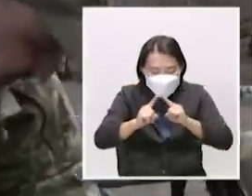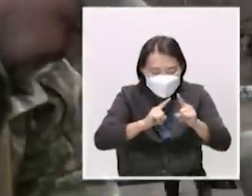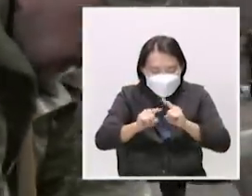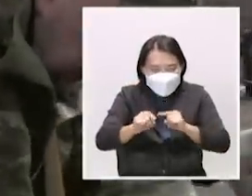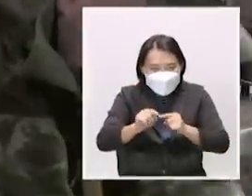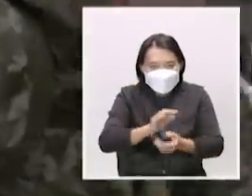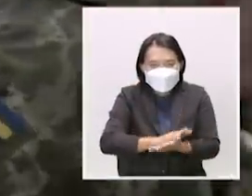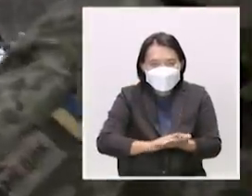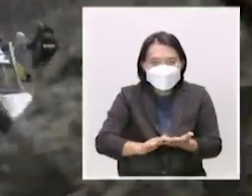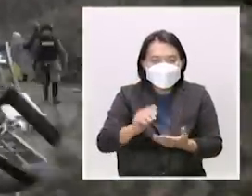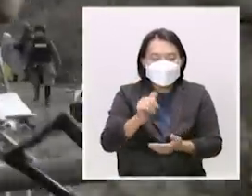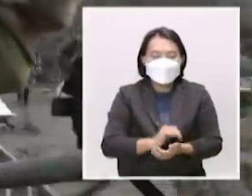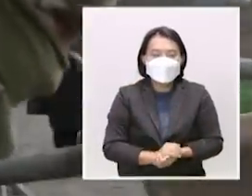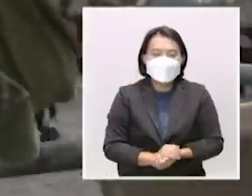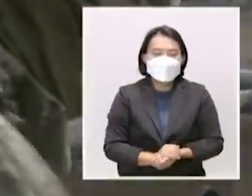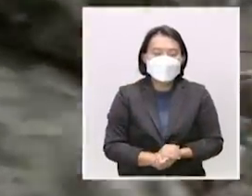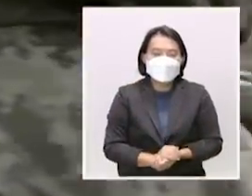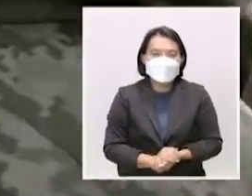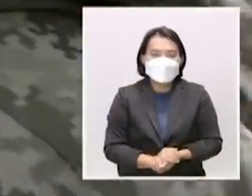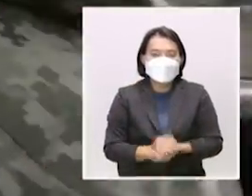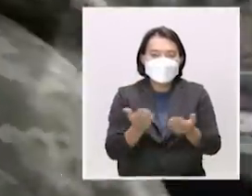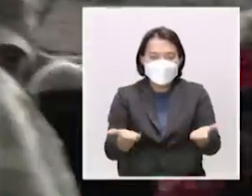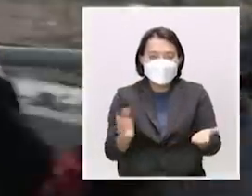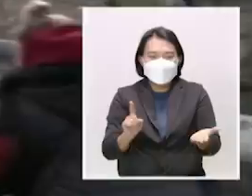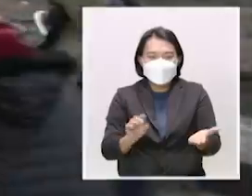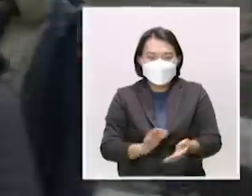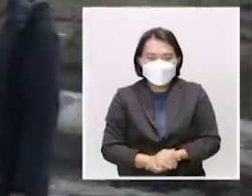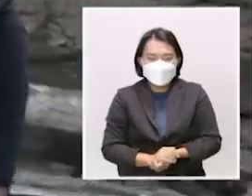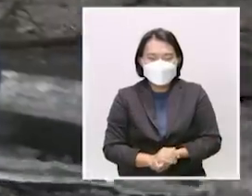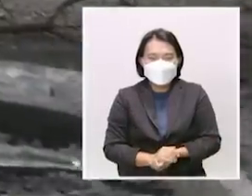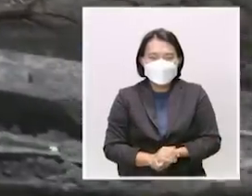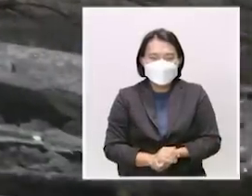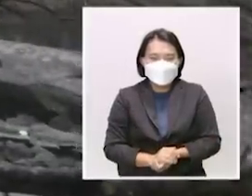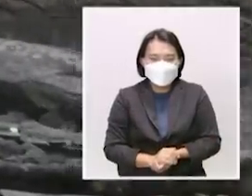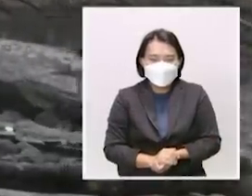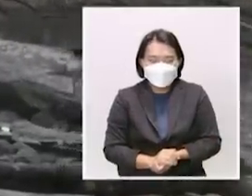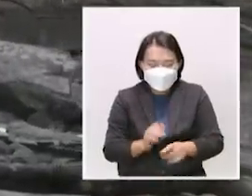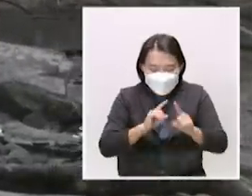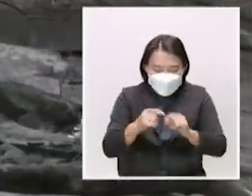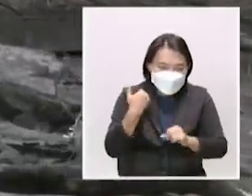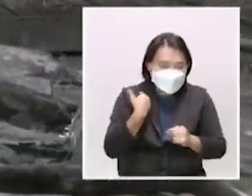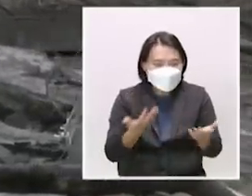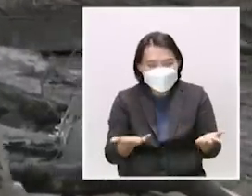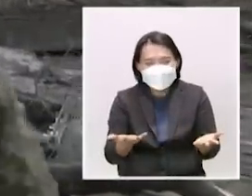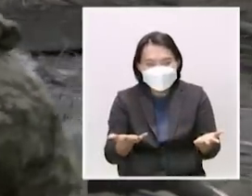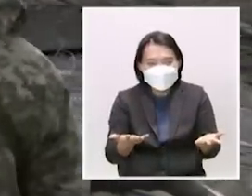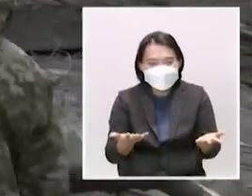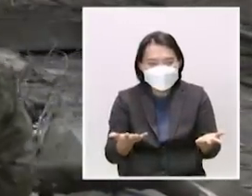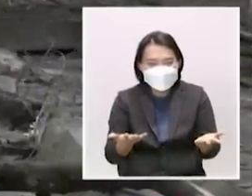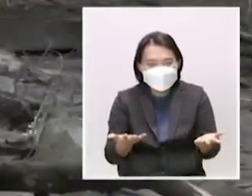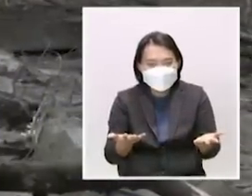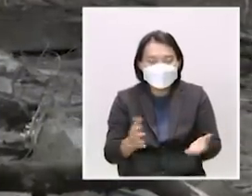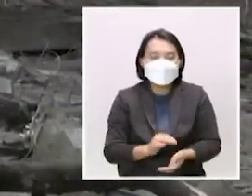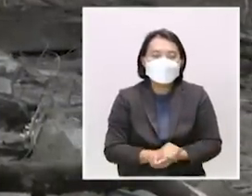้ naprawdęตนี้ามัพูตินมาทตนี้ล้ากลบมาที่จัยไม่ได้เขาตองเกิเลนคไม้แล้ว nós hเข